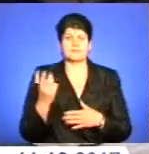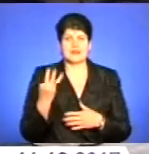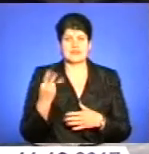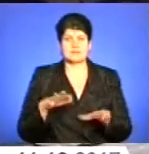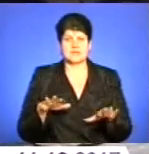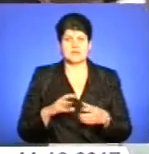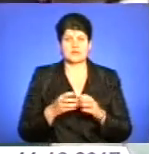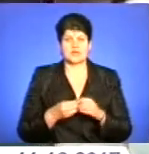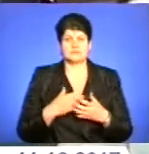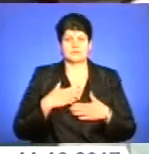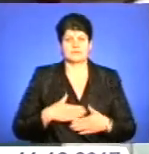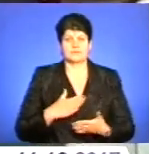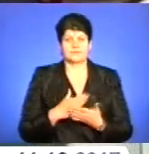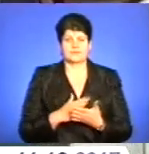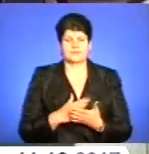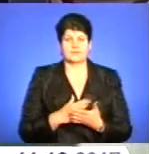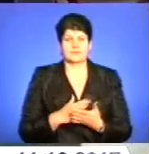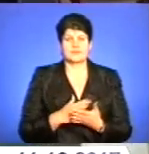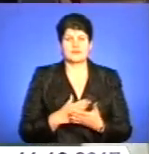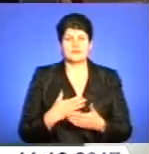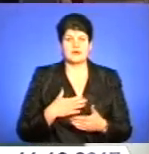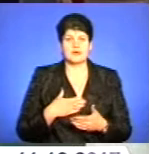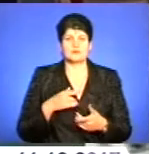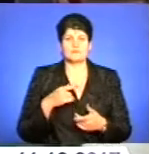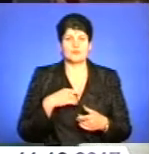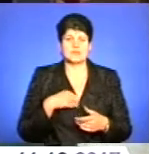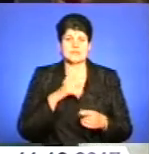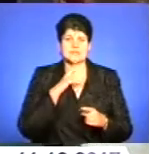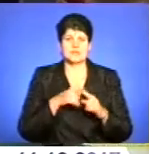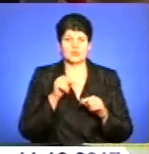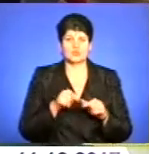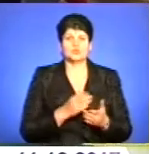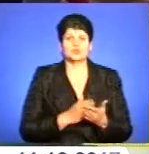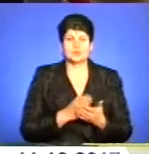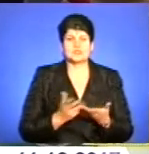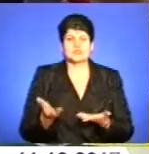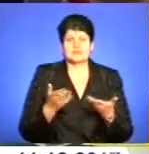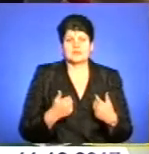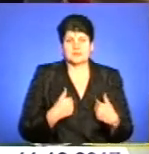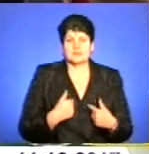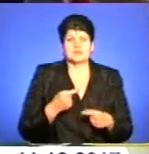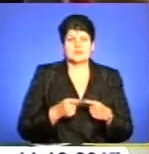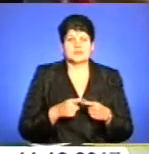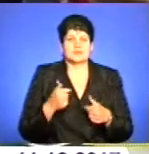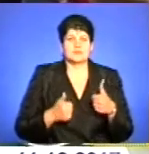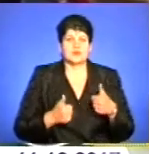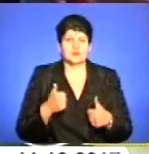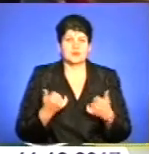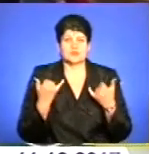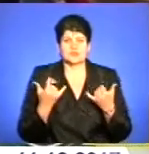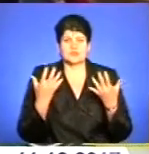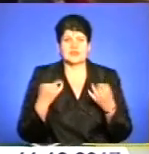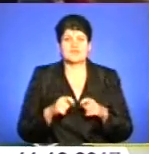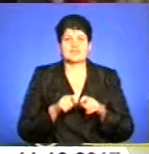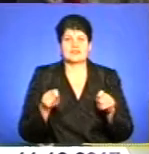задоволена. Я не служу, у мене сестра тут служить. Вона просто запросила мене прийняти участь у змаганнях, так як сьогодні день